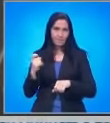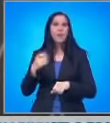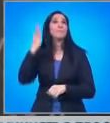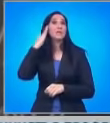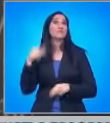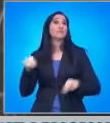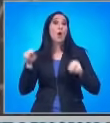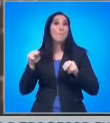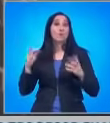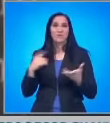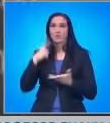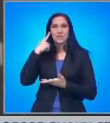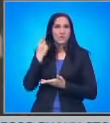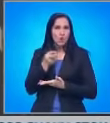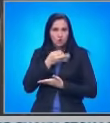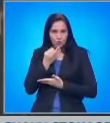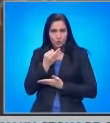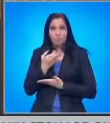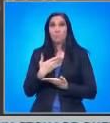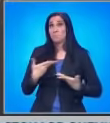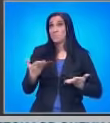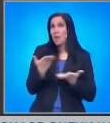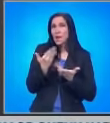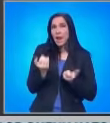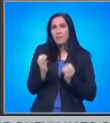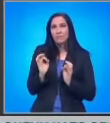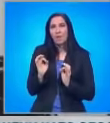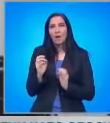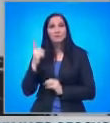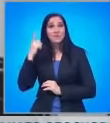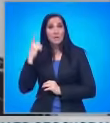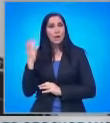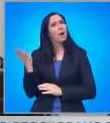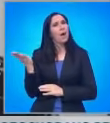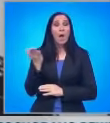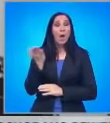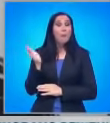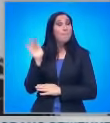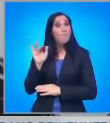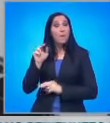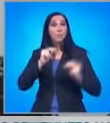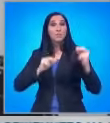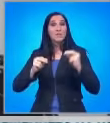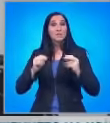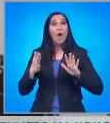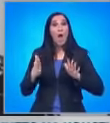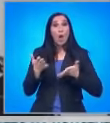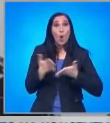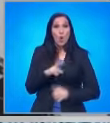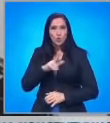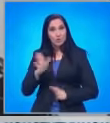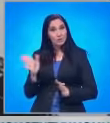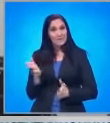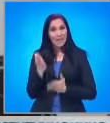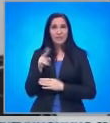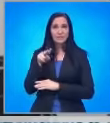не знаят за този случай. Ние нямаме такъв постъпил сигнал. Бих посъветвала, ако родител стане свидетел